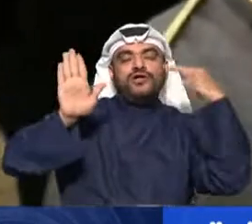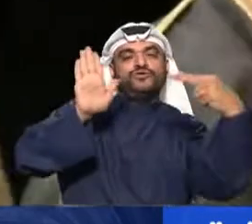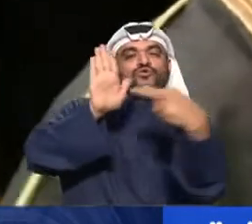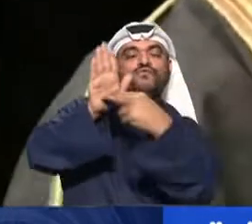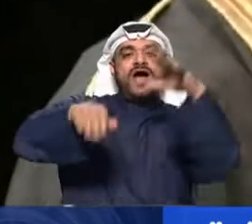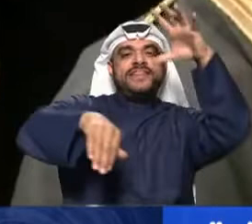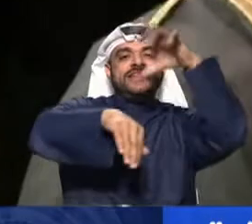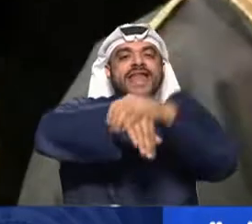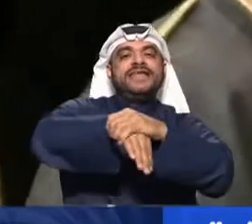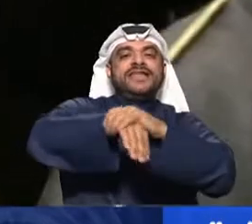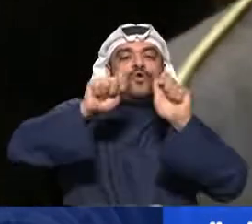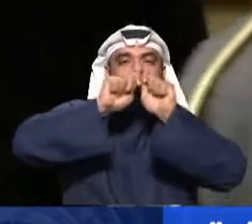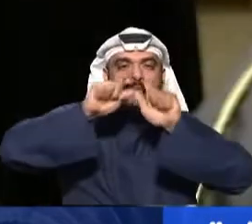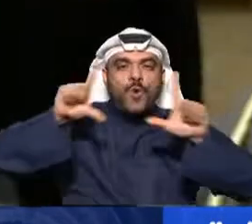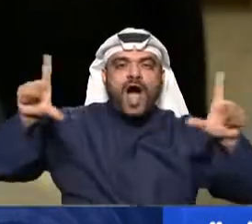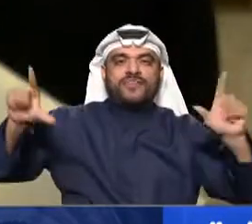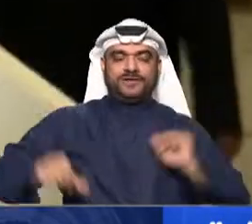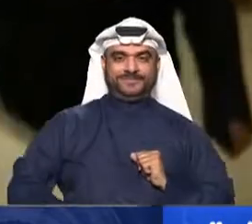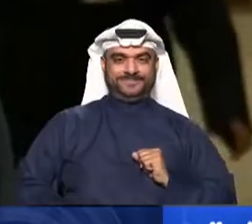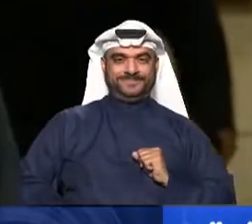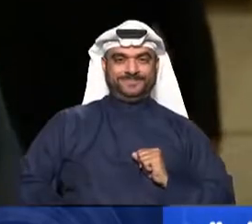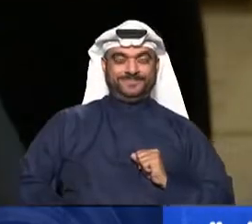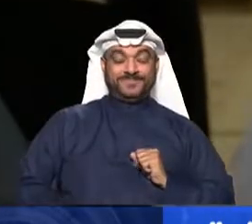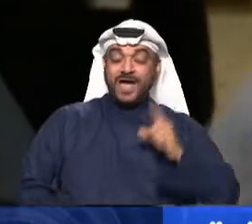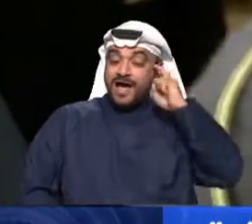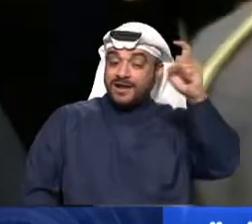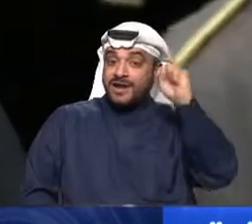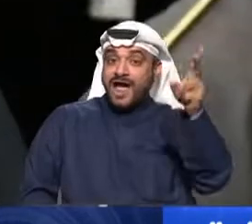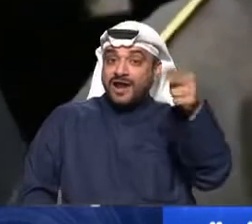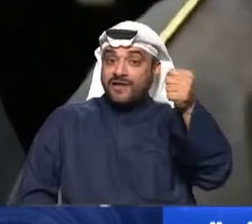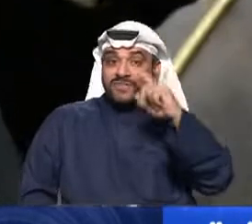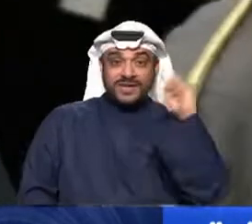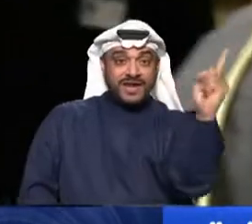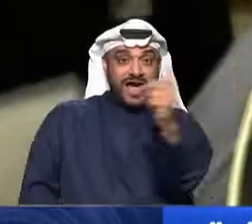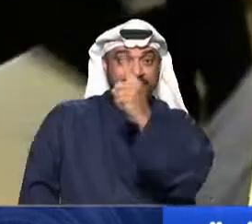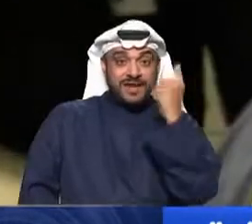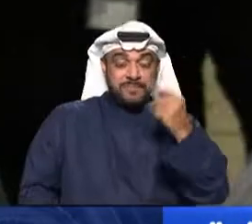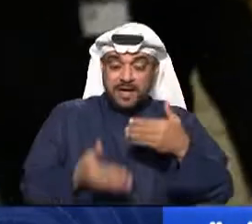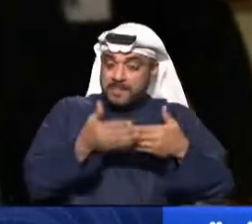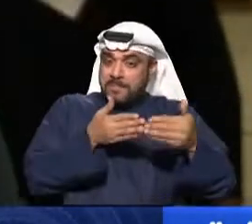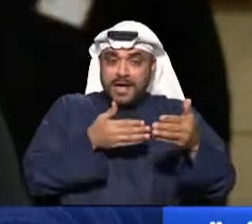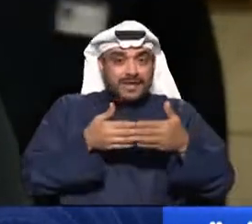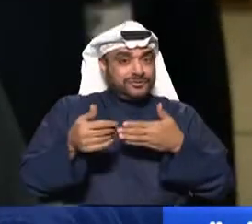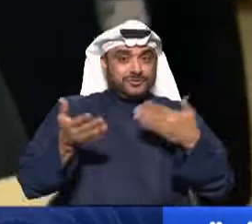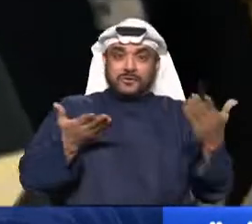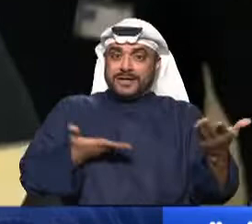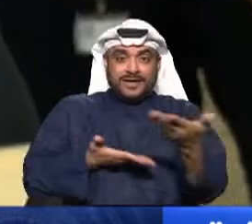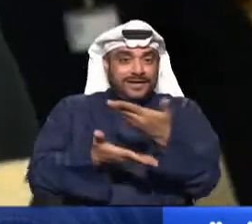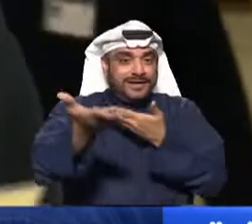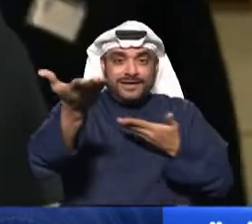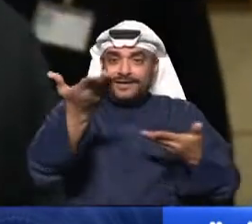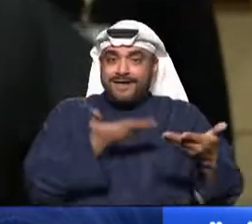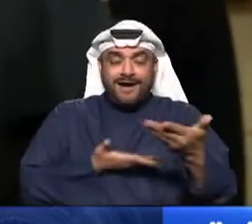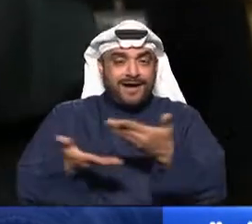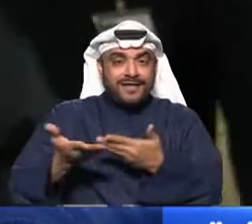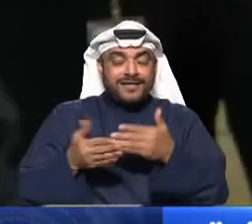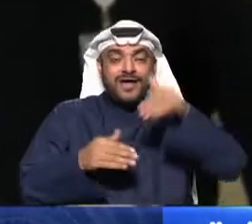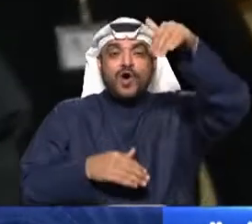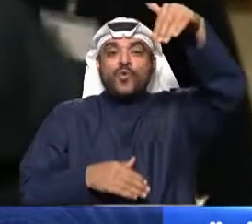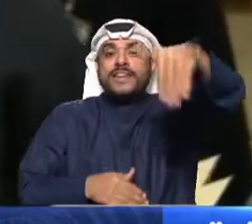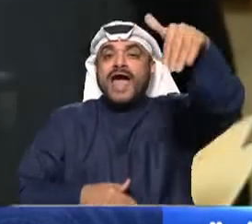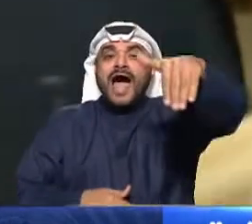وحجمها ومدى رفض المجتمع الدولي لها. هذا ما يتعلق بعلاقات بين دولتين أو هذا داخل